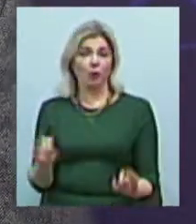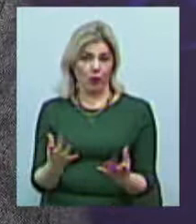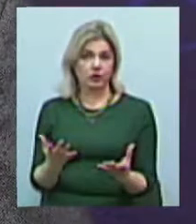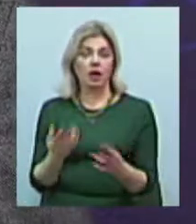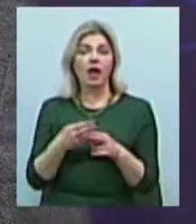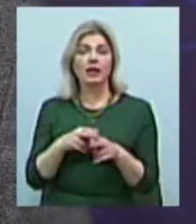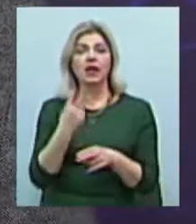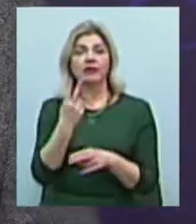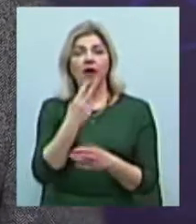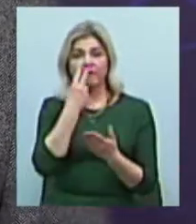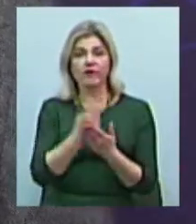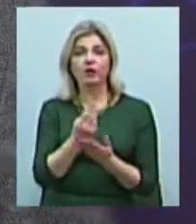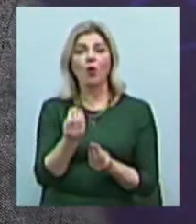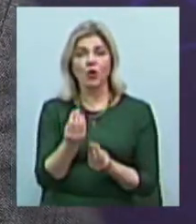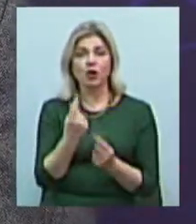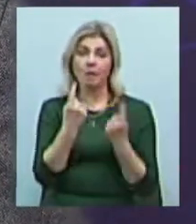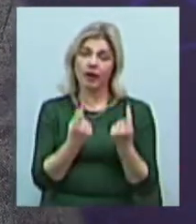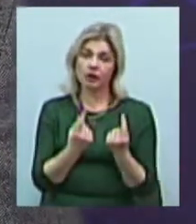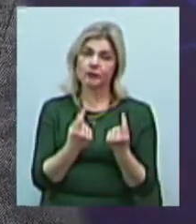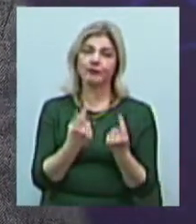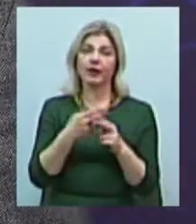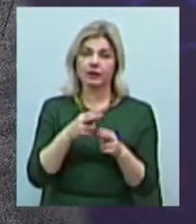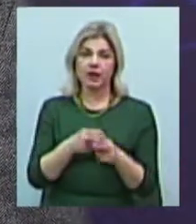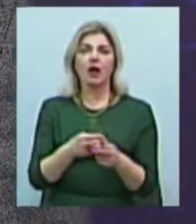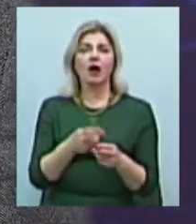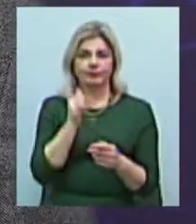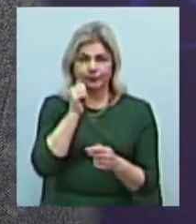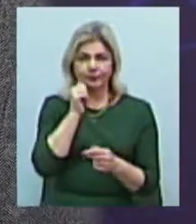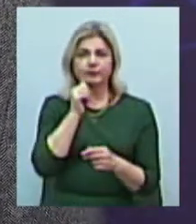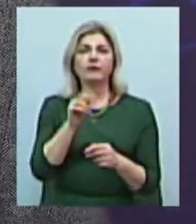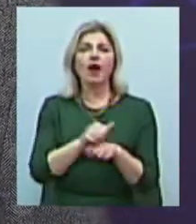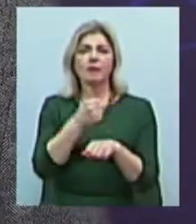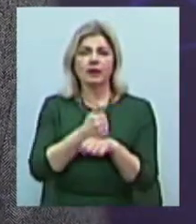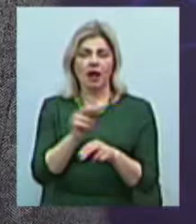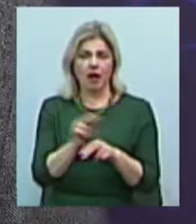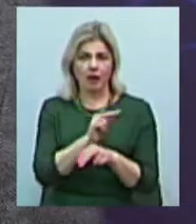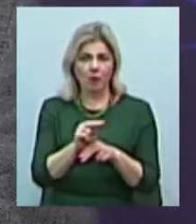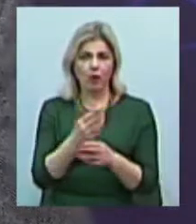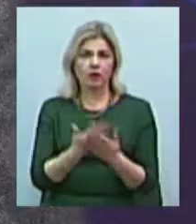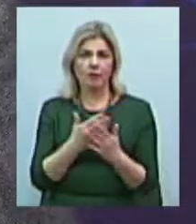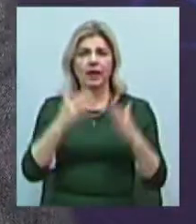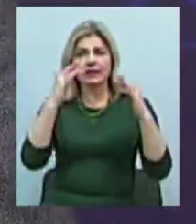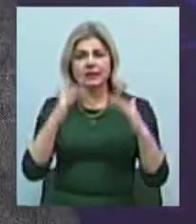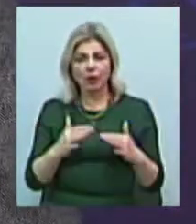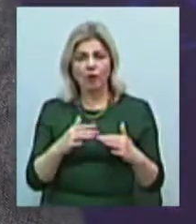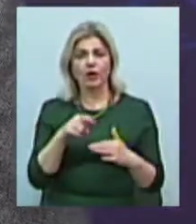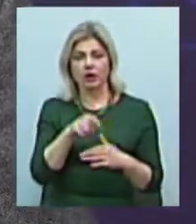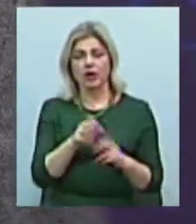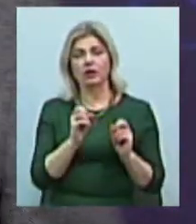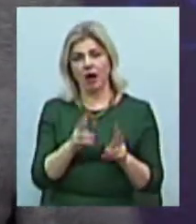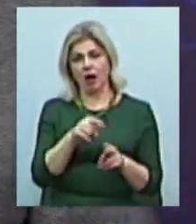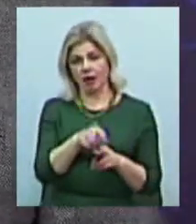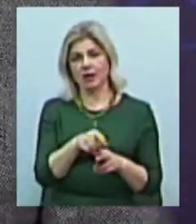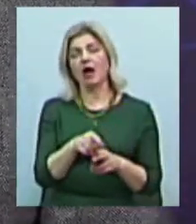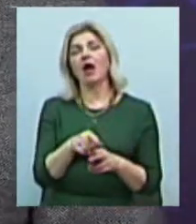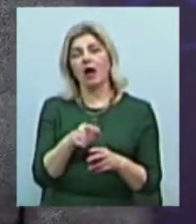види коштів. Перший вид коштів – це поточний капітальний ремонт. Тобто це, як ми знаємо, наприклад, Снігурівка, вона робилася як поточний середній ремонт.